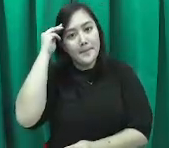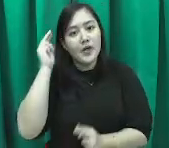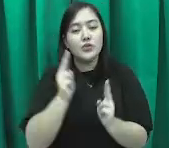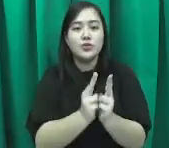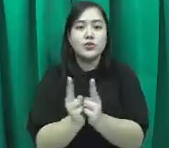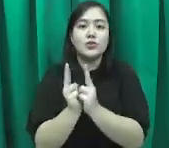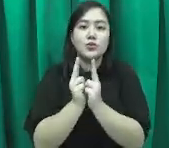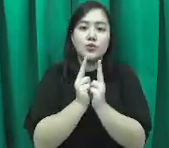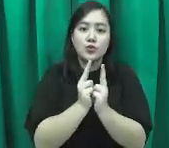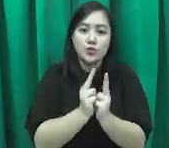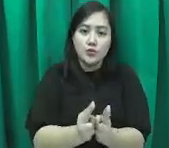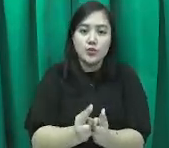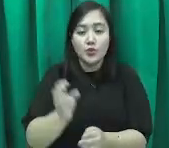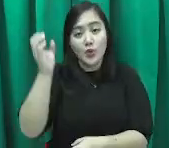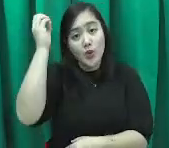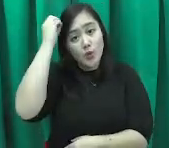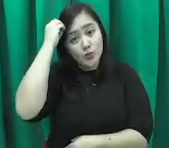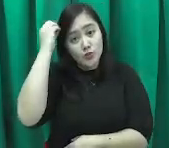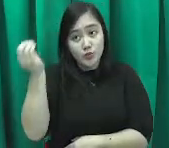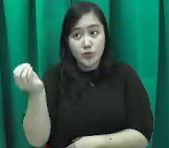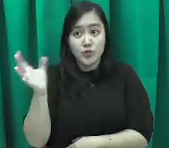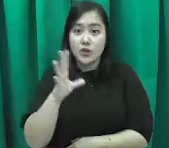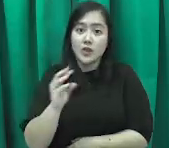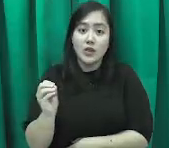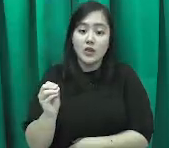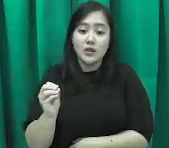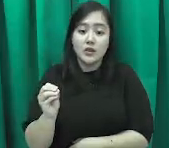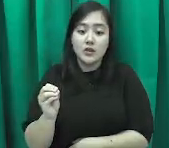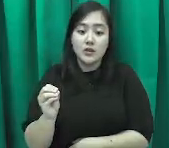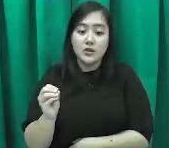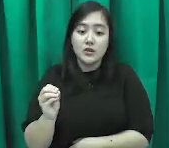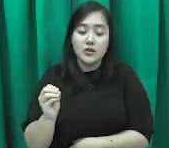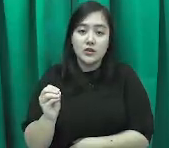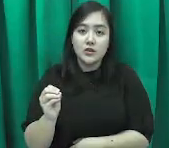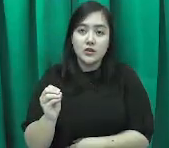ideas, common judgment kung magkakaiba